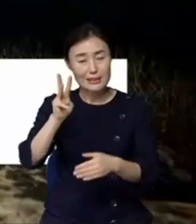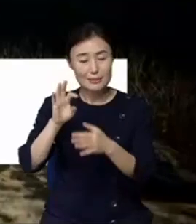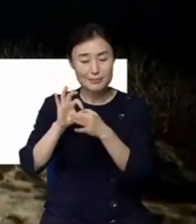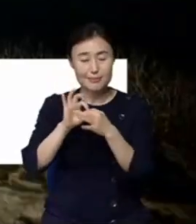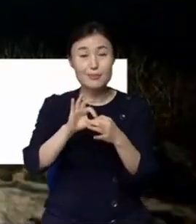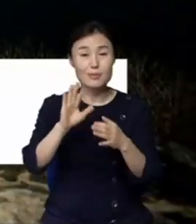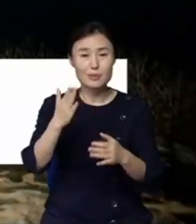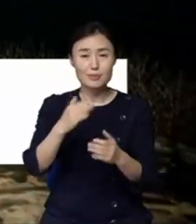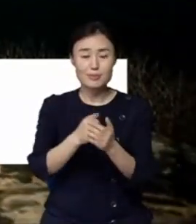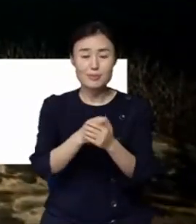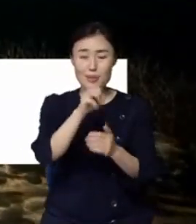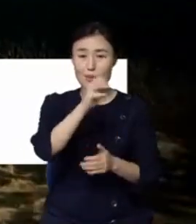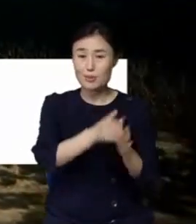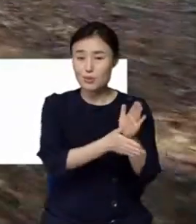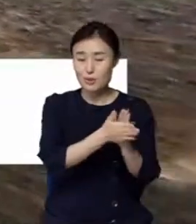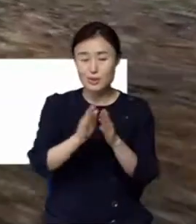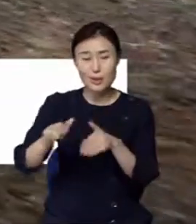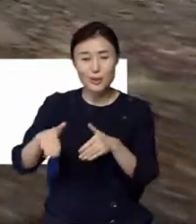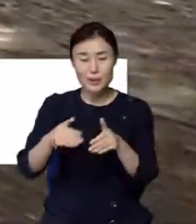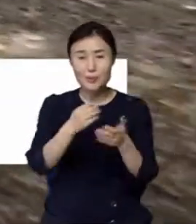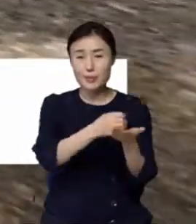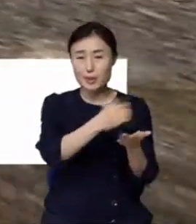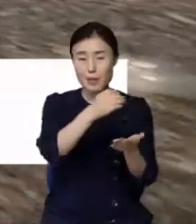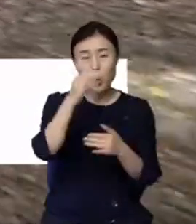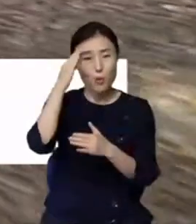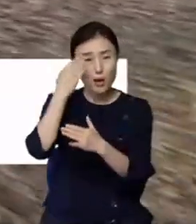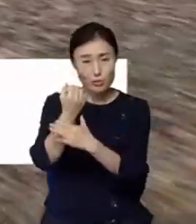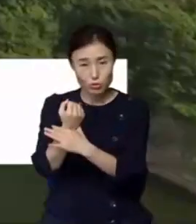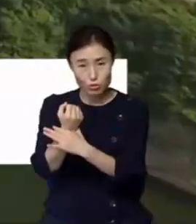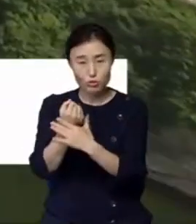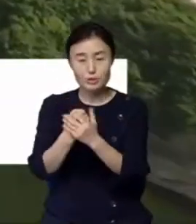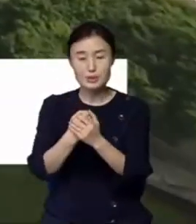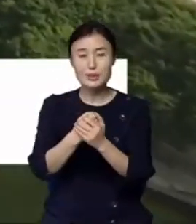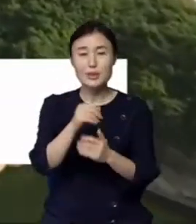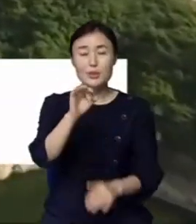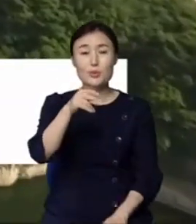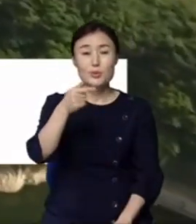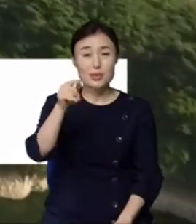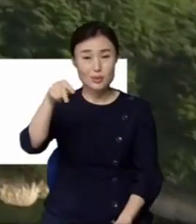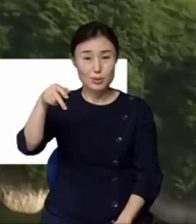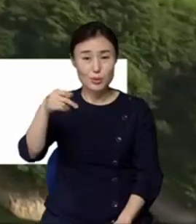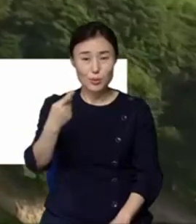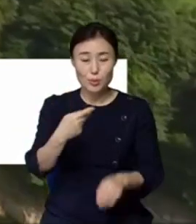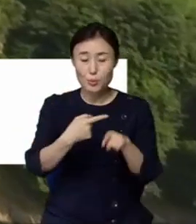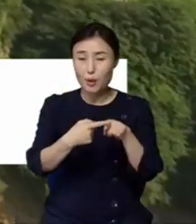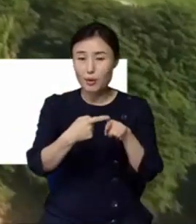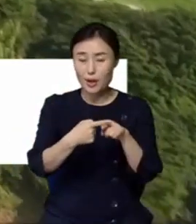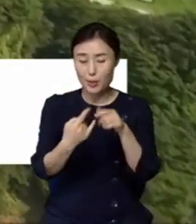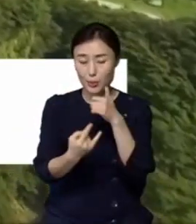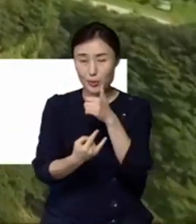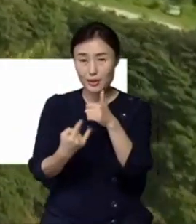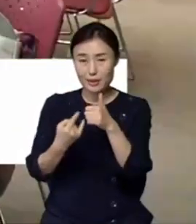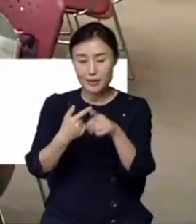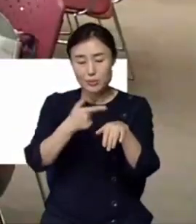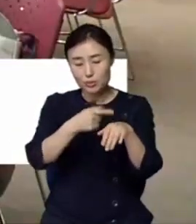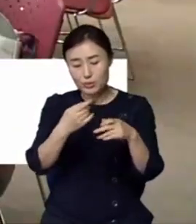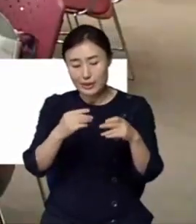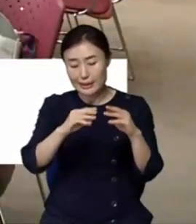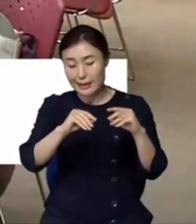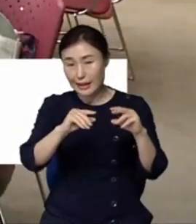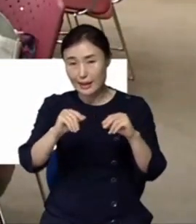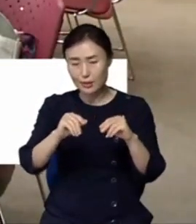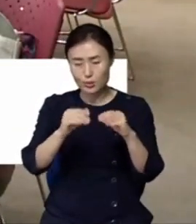광주광역시와 전라남도, 담양군, 화순군은 유네스코가 선정한 평가위원 2명이 무등산권역의